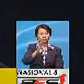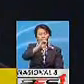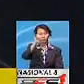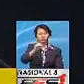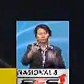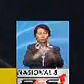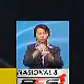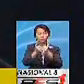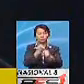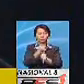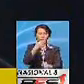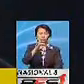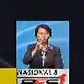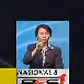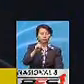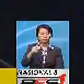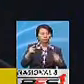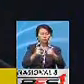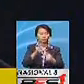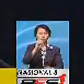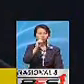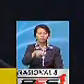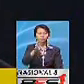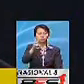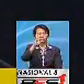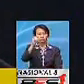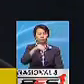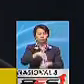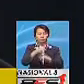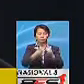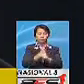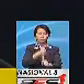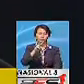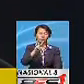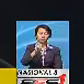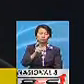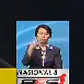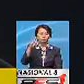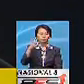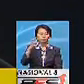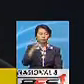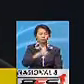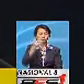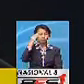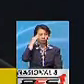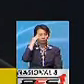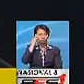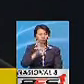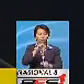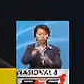1970 to 0.6% in 2014, while Bumiputera